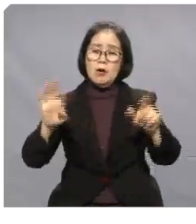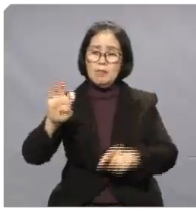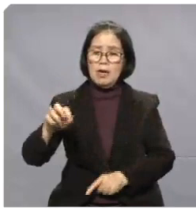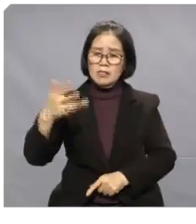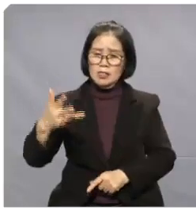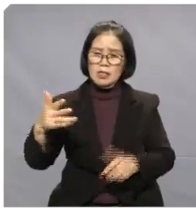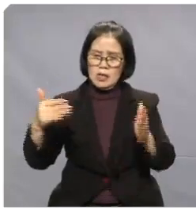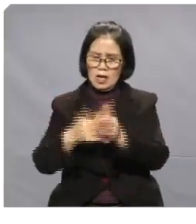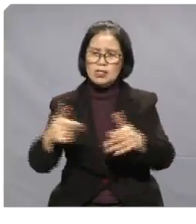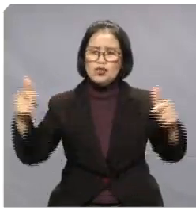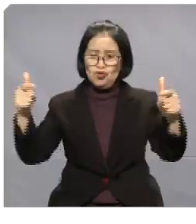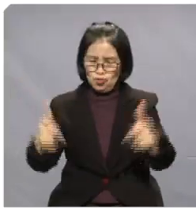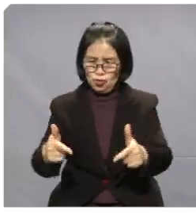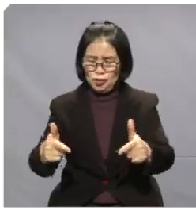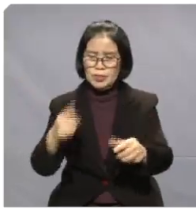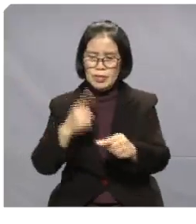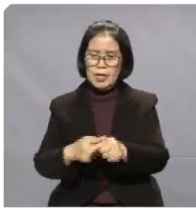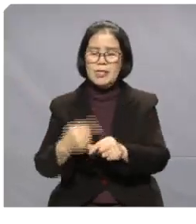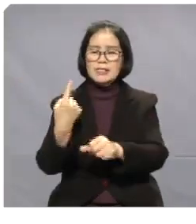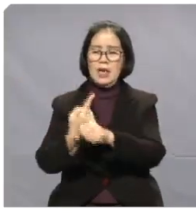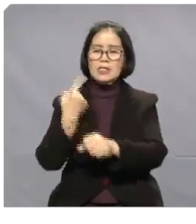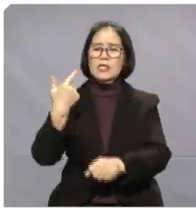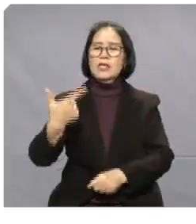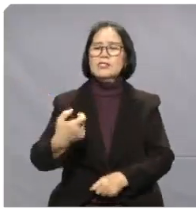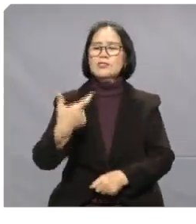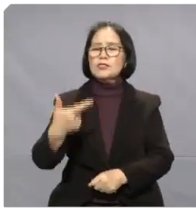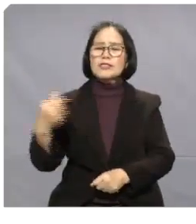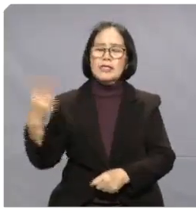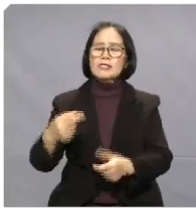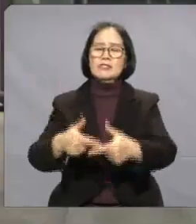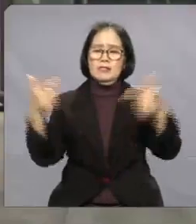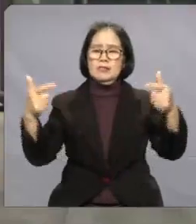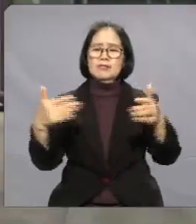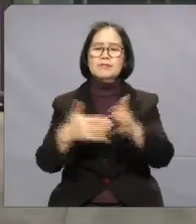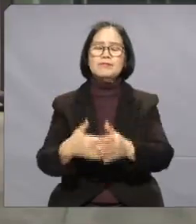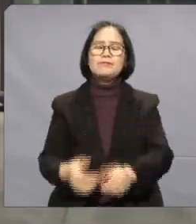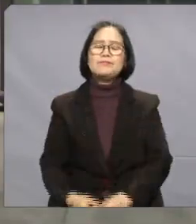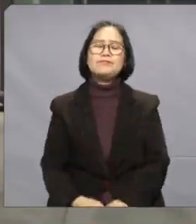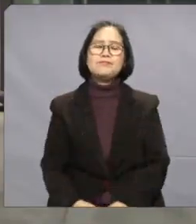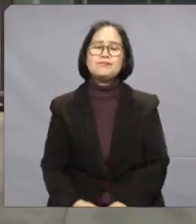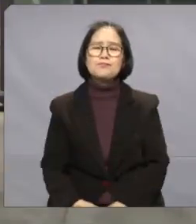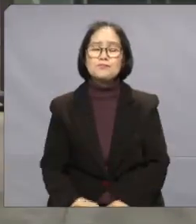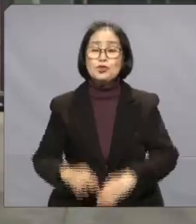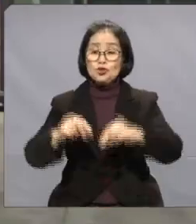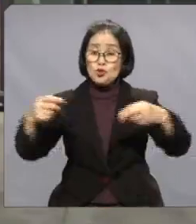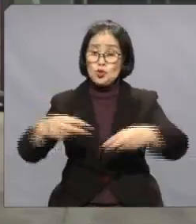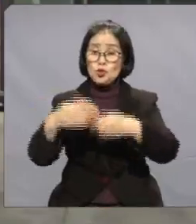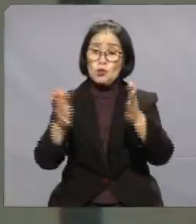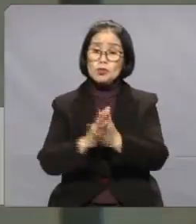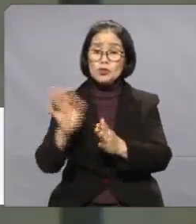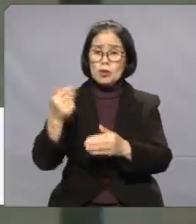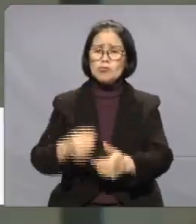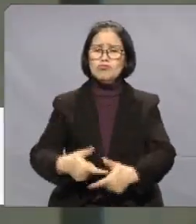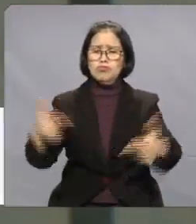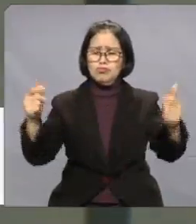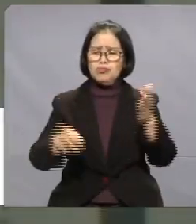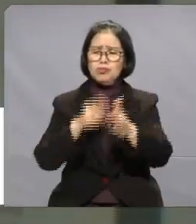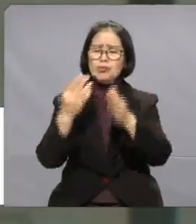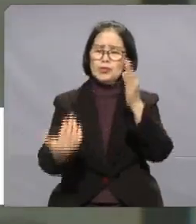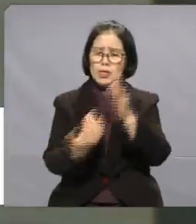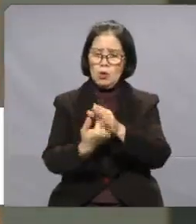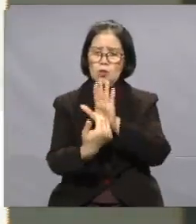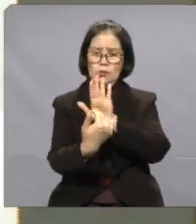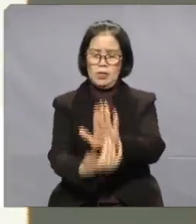2021년 48건으로 줄였다가 지난해 66건으로 늘었습니다. 국토교통부는 최근 급증하는 철도 사고